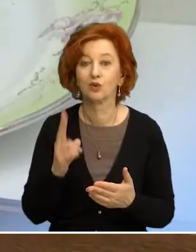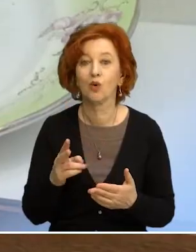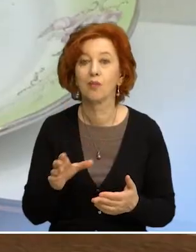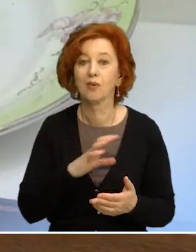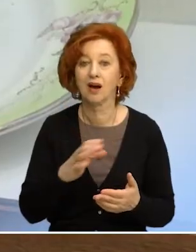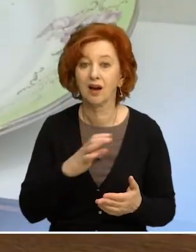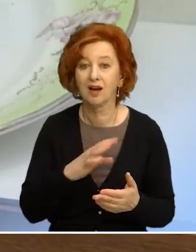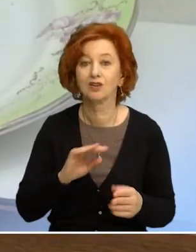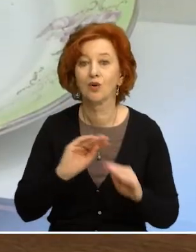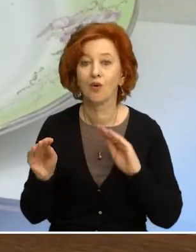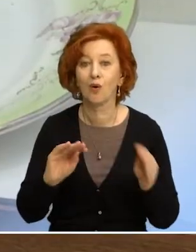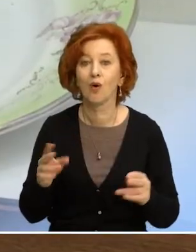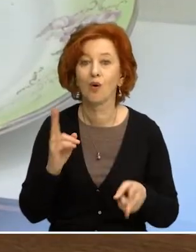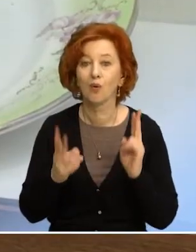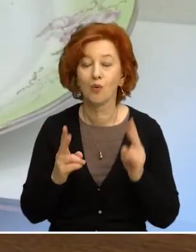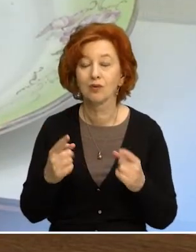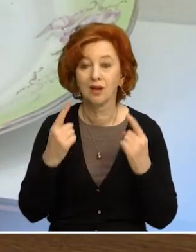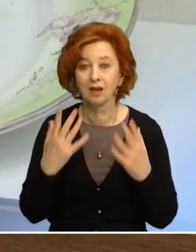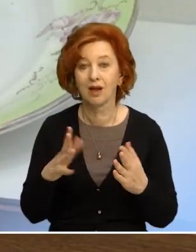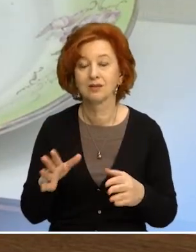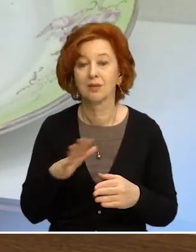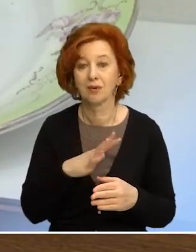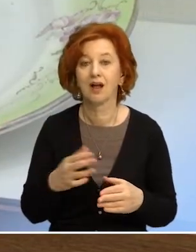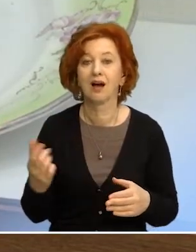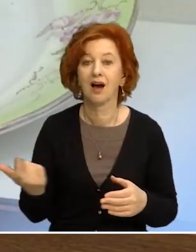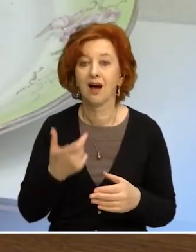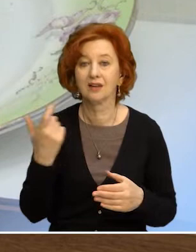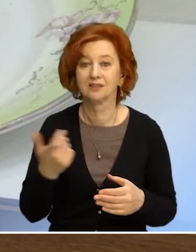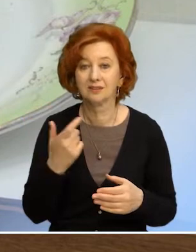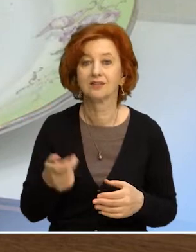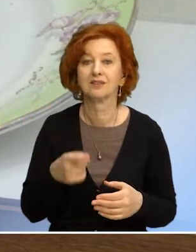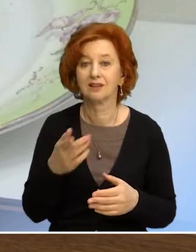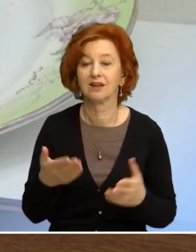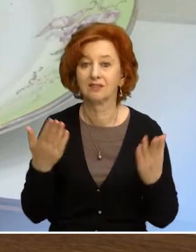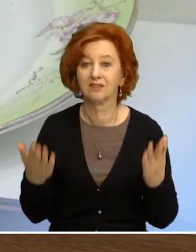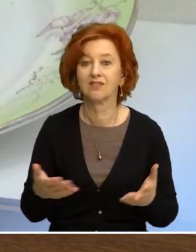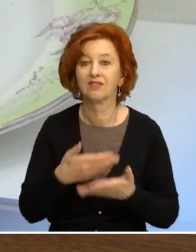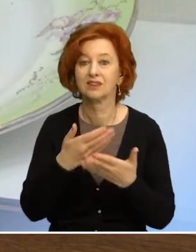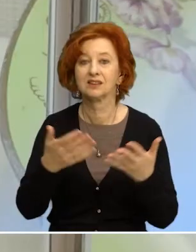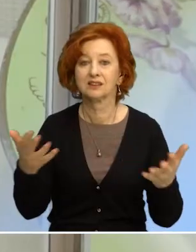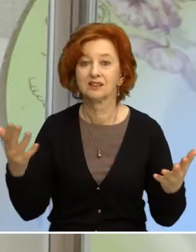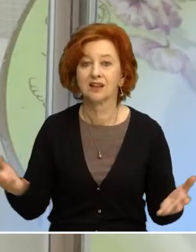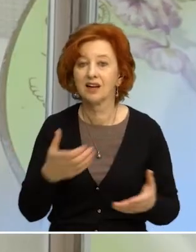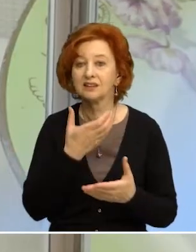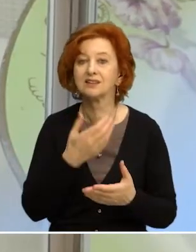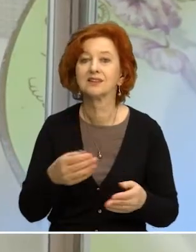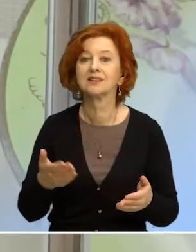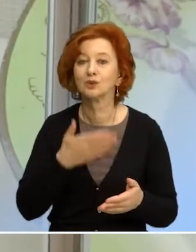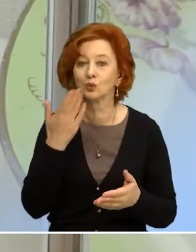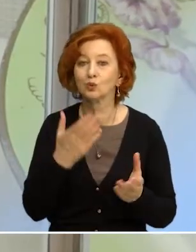супницы, и чем богаче была украшена супница, тем понятно было, что хозяйка куреня, и выставляя эту